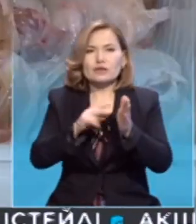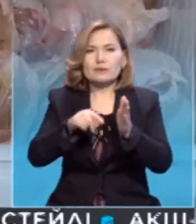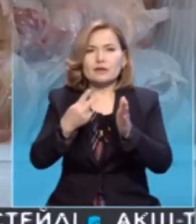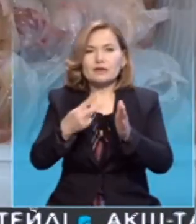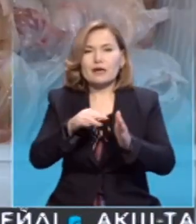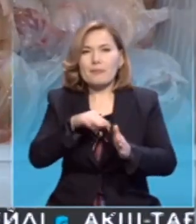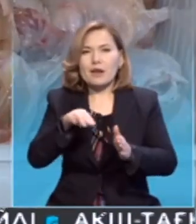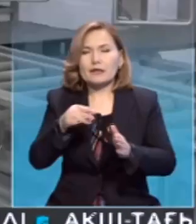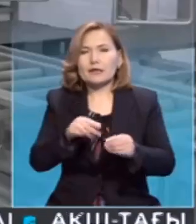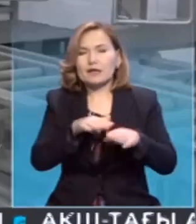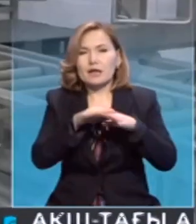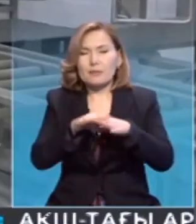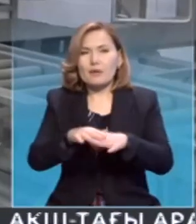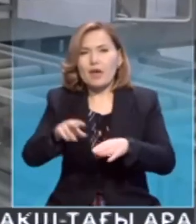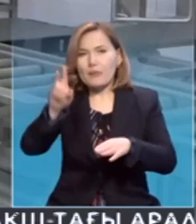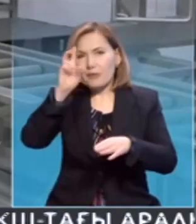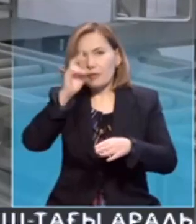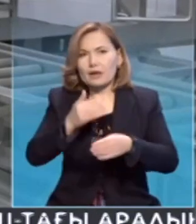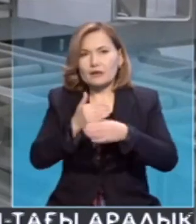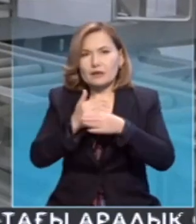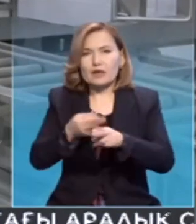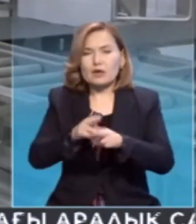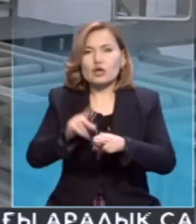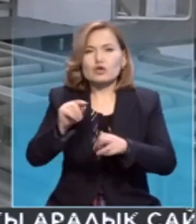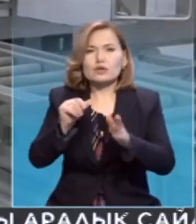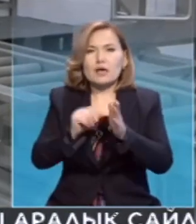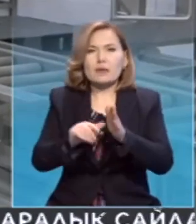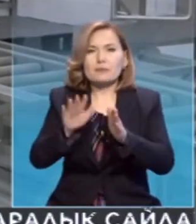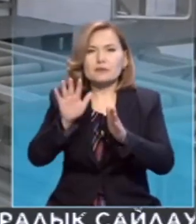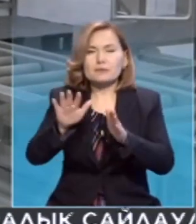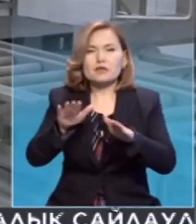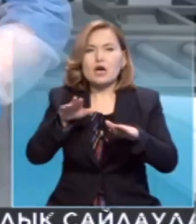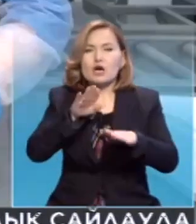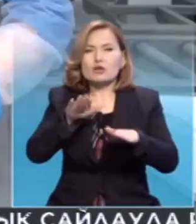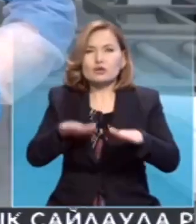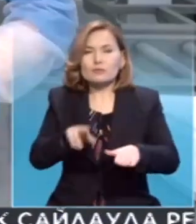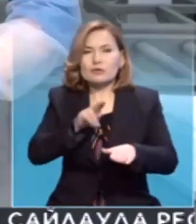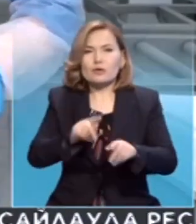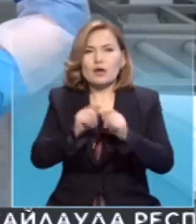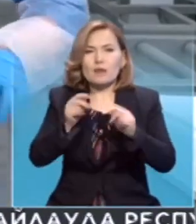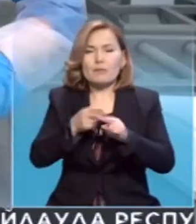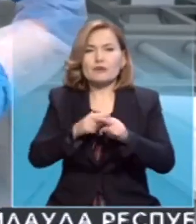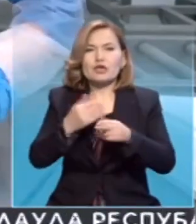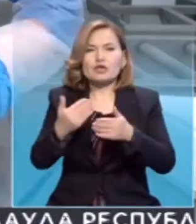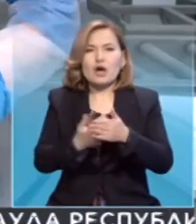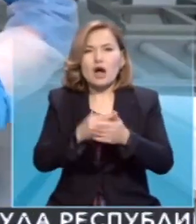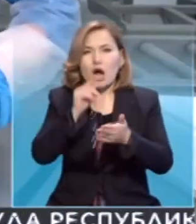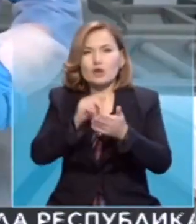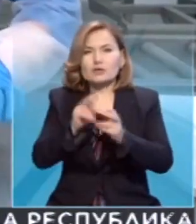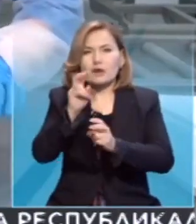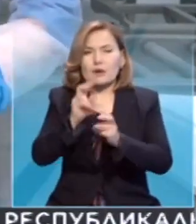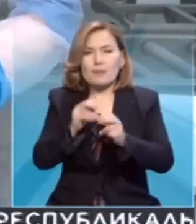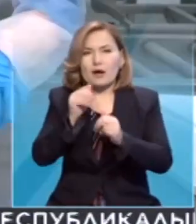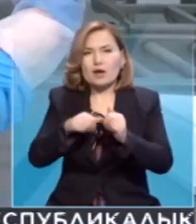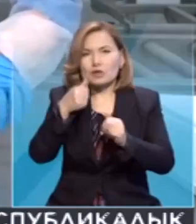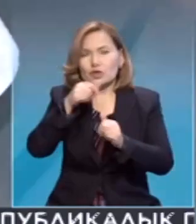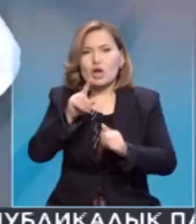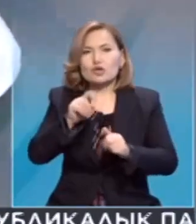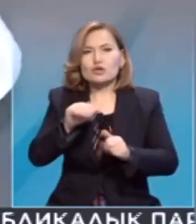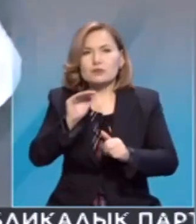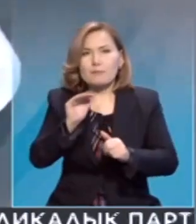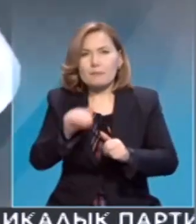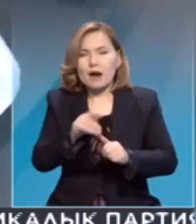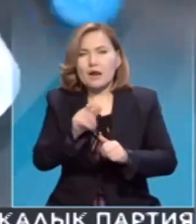қажетті инфрақұрылым мемлекет есебінен тартылды. 165 тұрақты жұмыс орны ашылады. Жаңа құс фабрикасы жылына 100 мыңнан астам адамды тауық